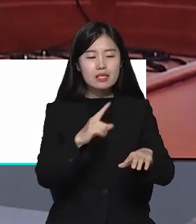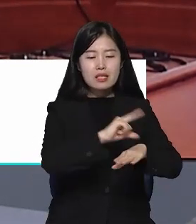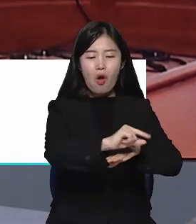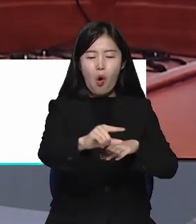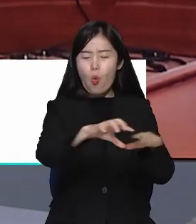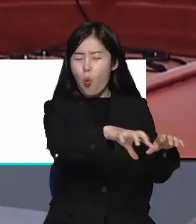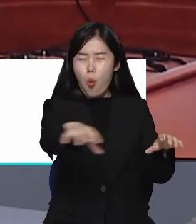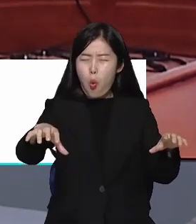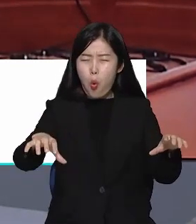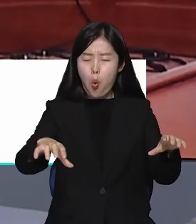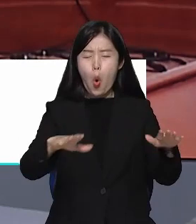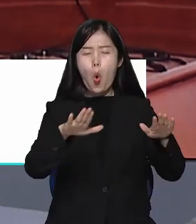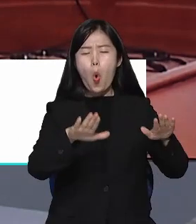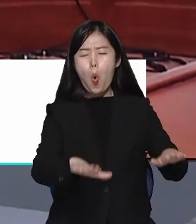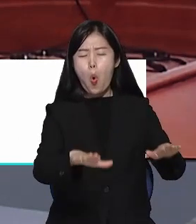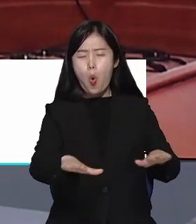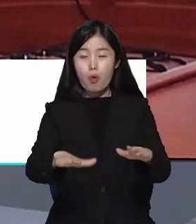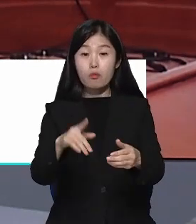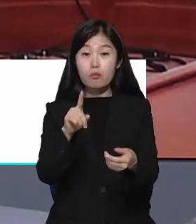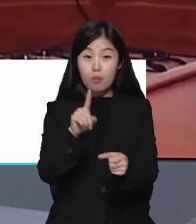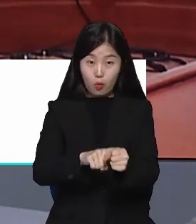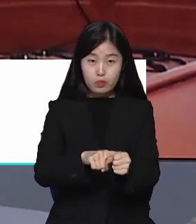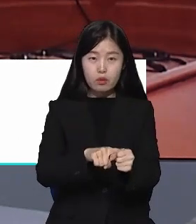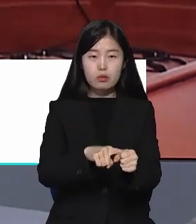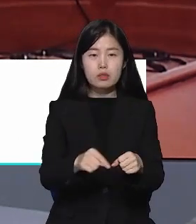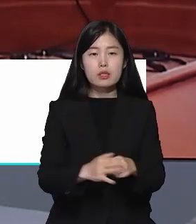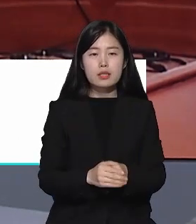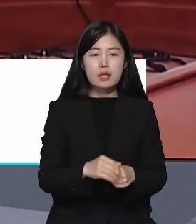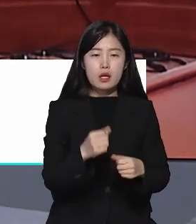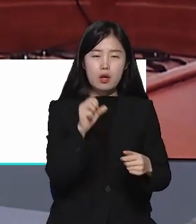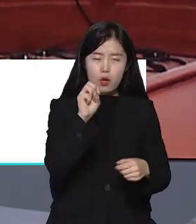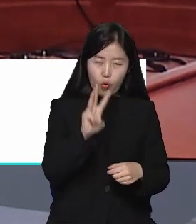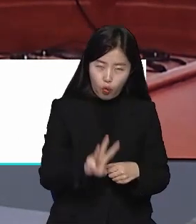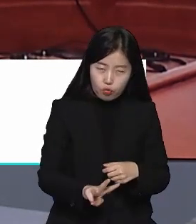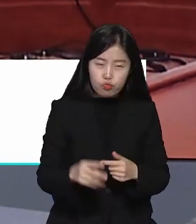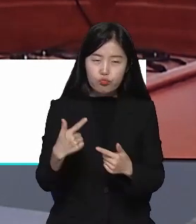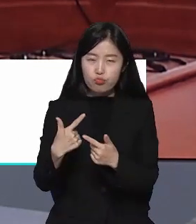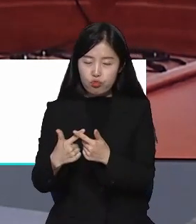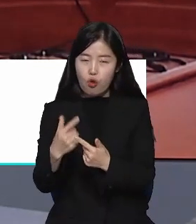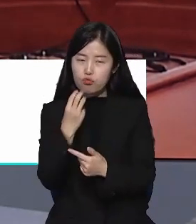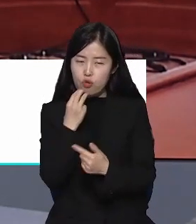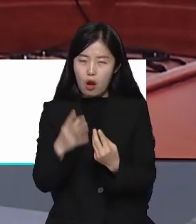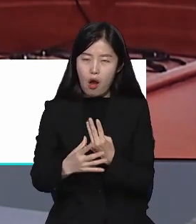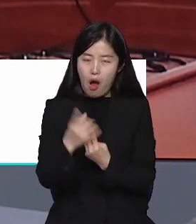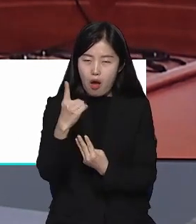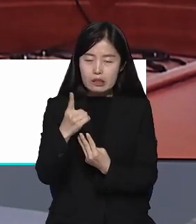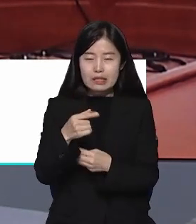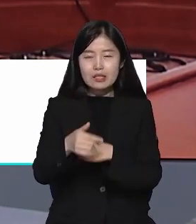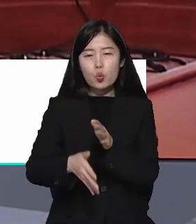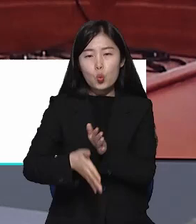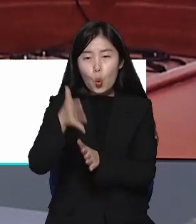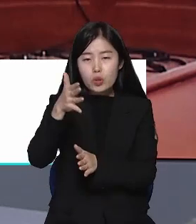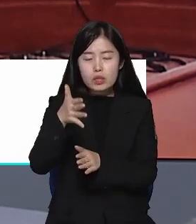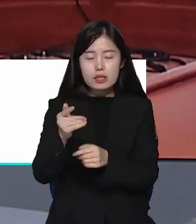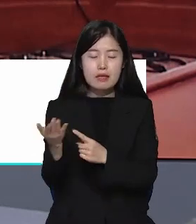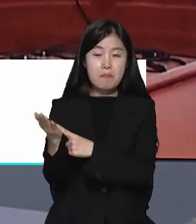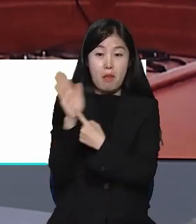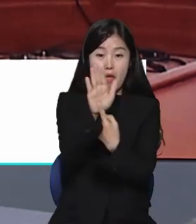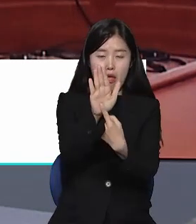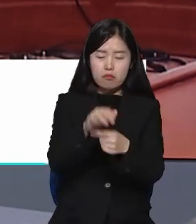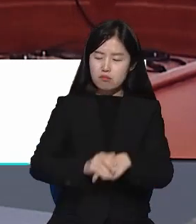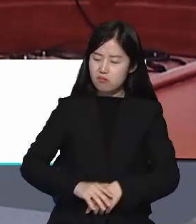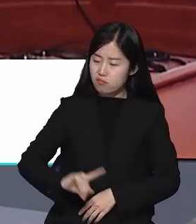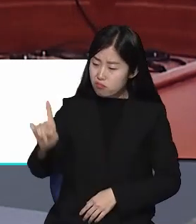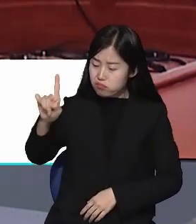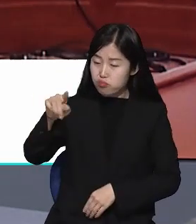광주를 포함한 삼축 메가시티 계획을 내놨습니다. 하지만 지역 정치권과 시민단체는 실현 가능성이 낮은